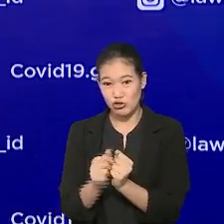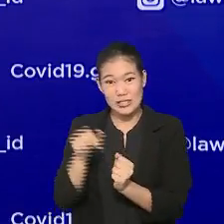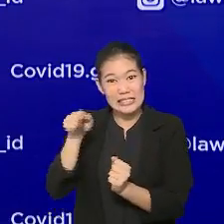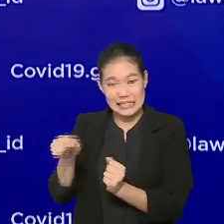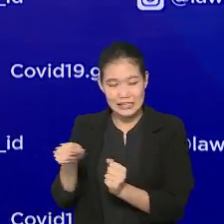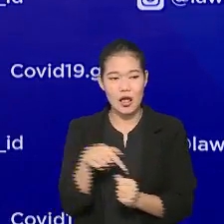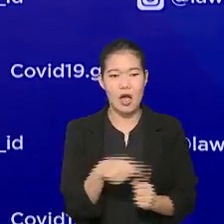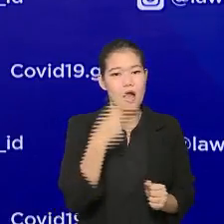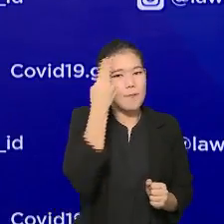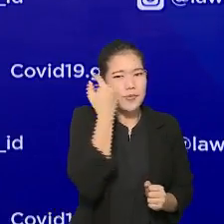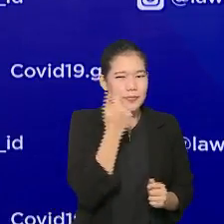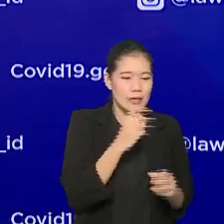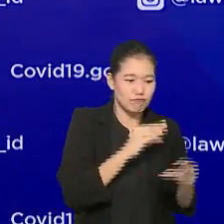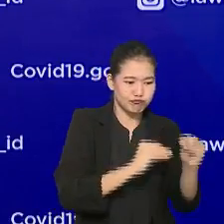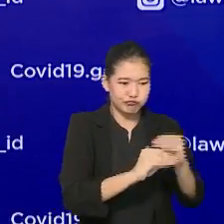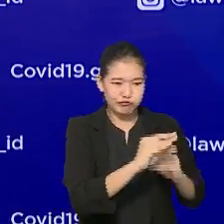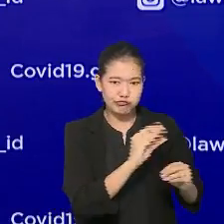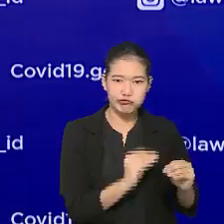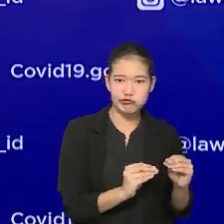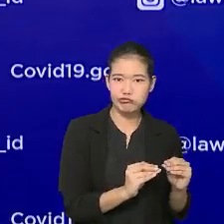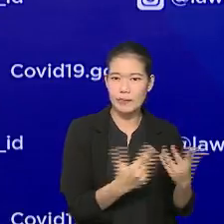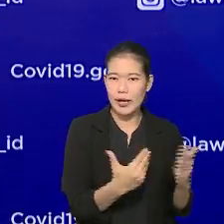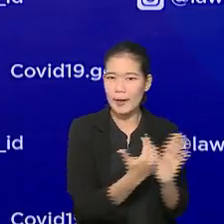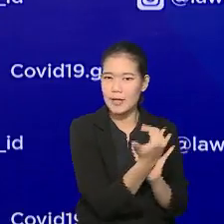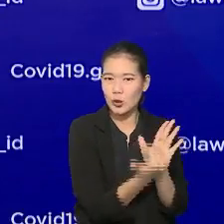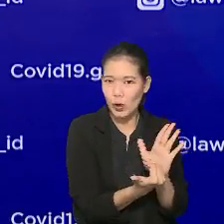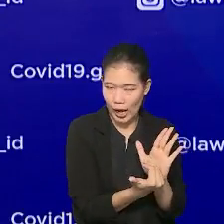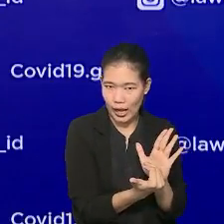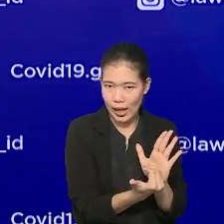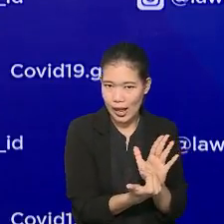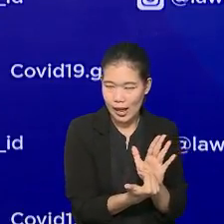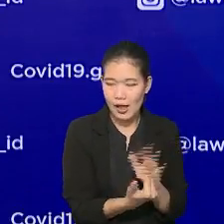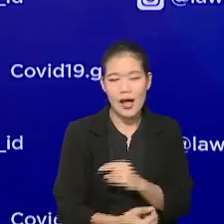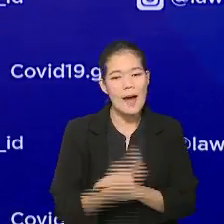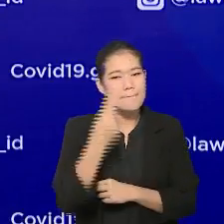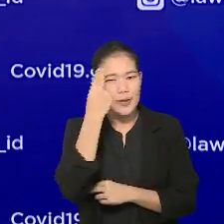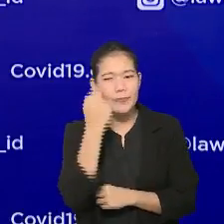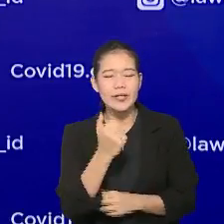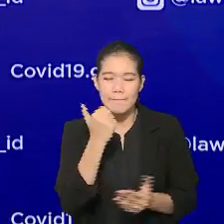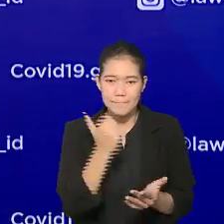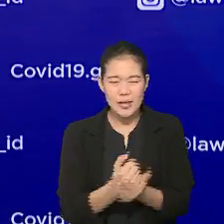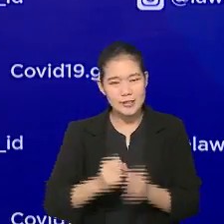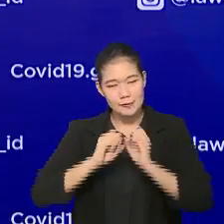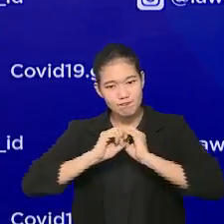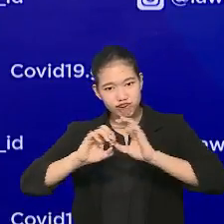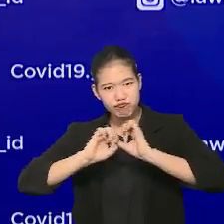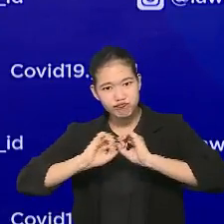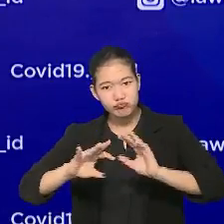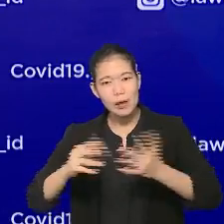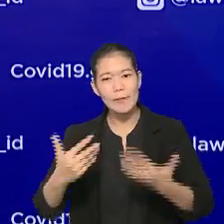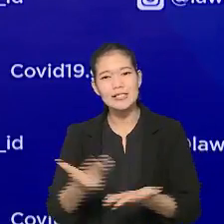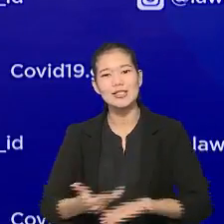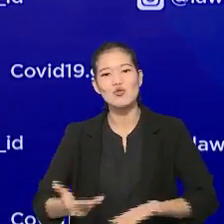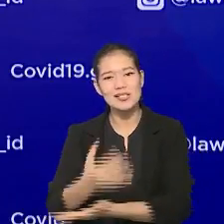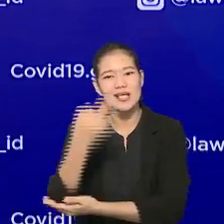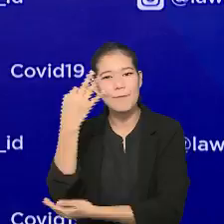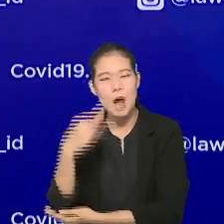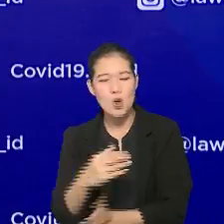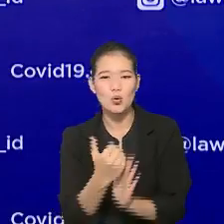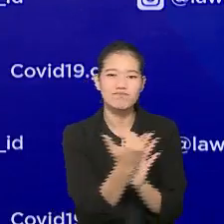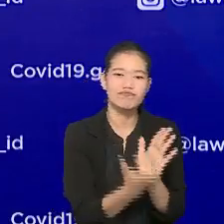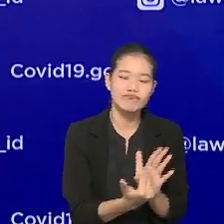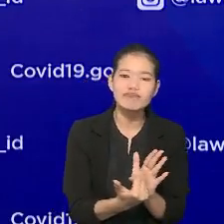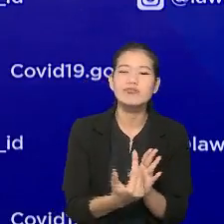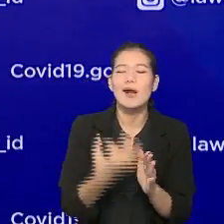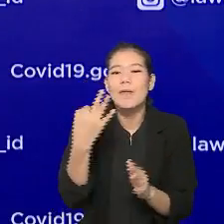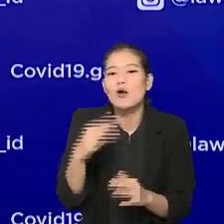tengah menyusun strategi pengendalian. Pada prinsipnya, pemerintah akan menginformasikan perkembangan kasus dan kebijakan